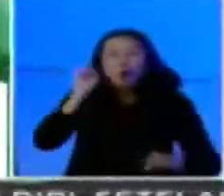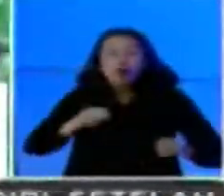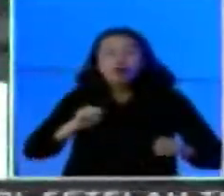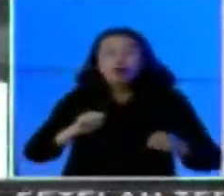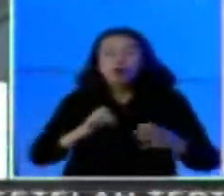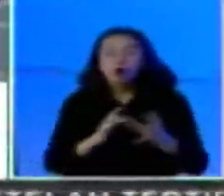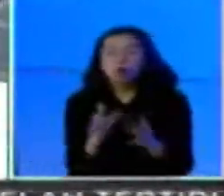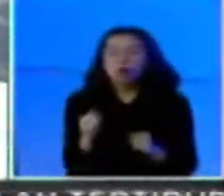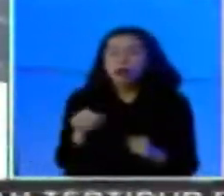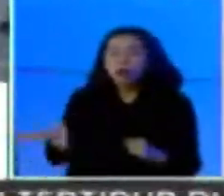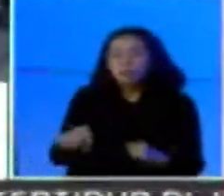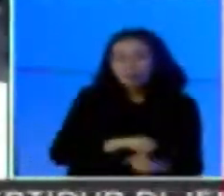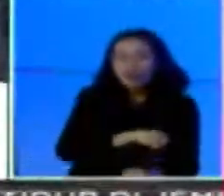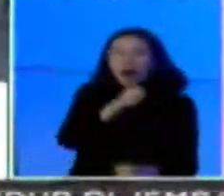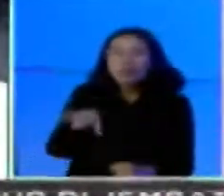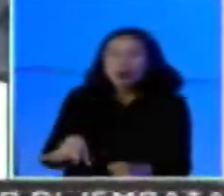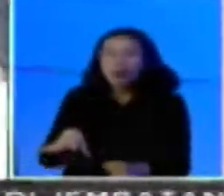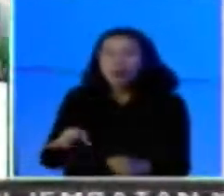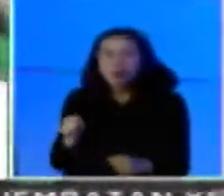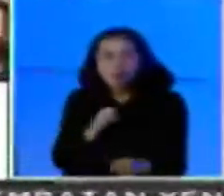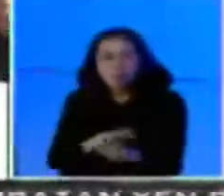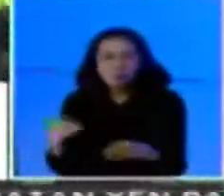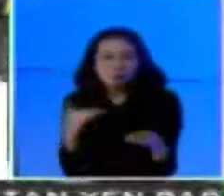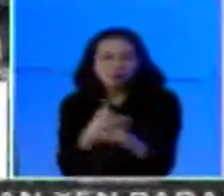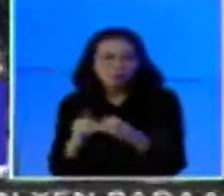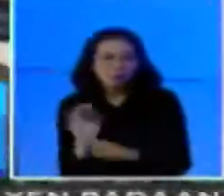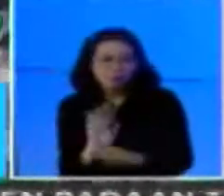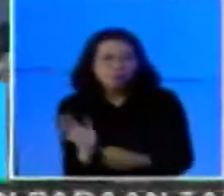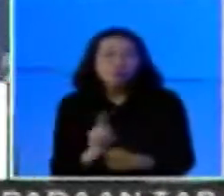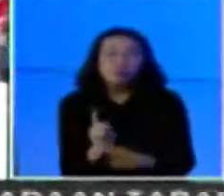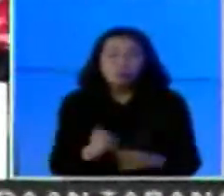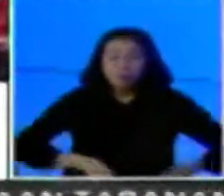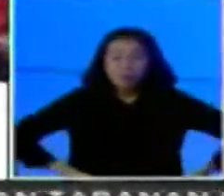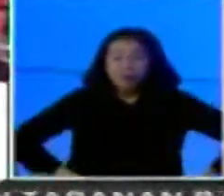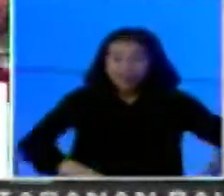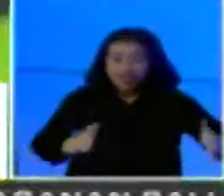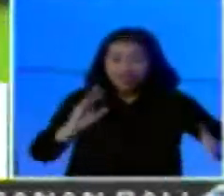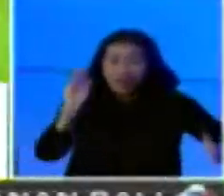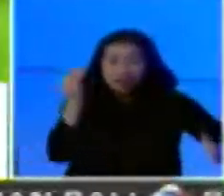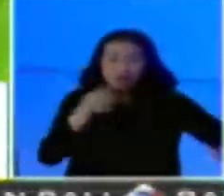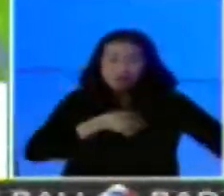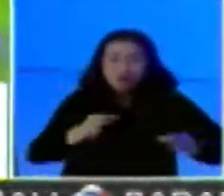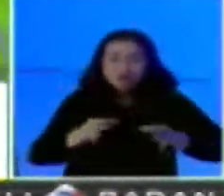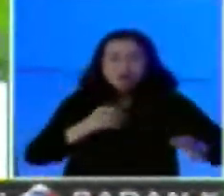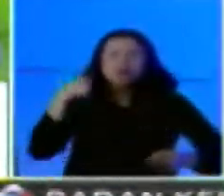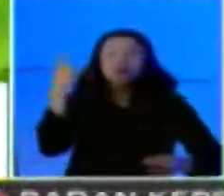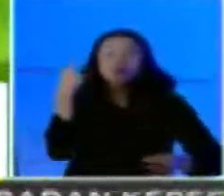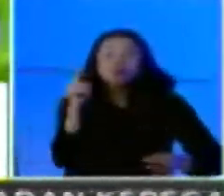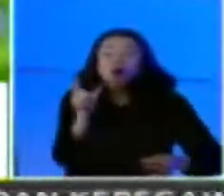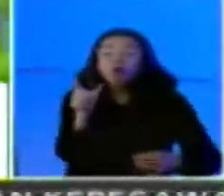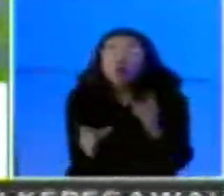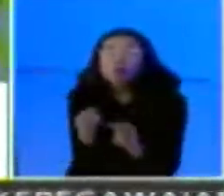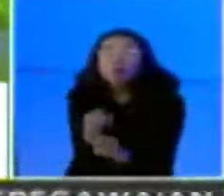tidak mengganggu lalu lintas. Sedianya jalan raya di Jakarta adalah fasilitas umum, bukan milik segelintir